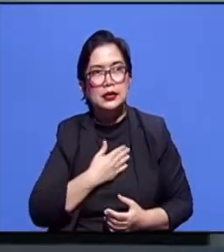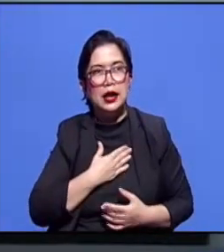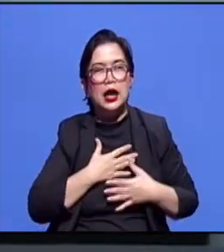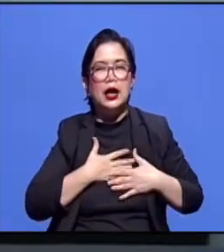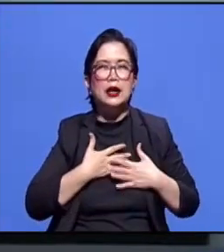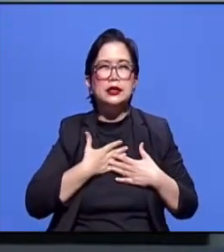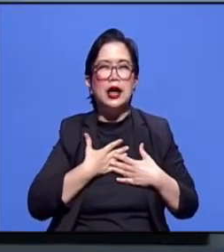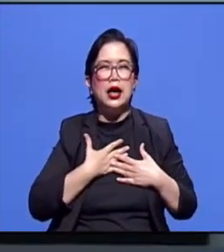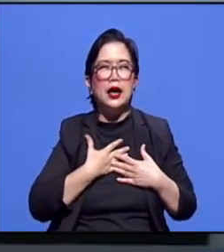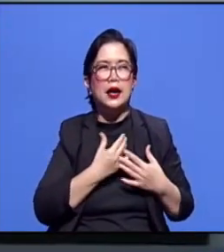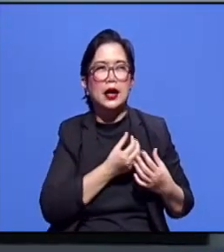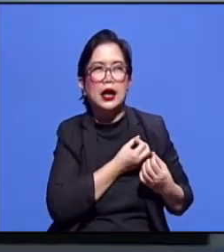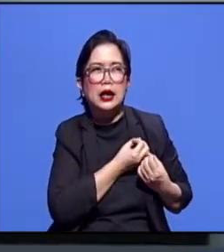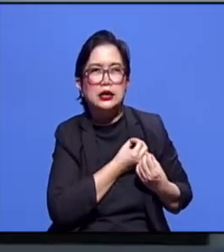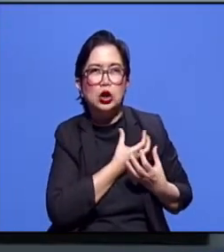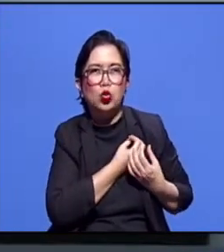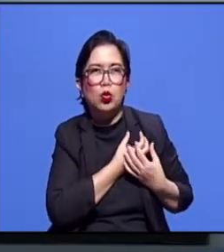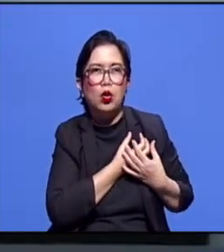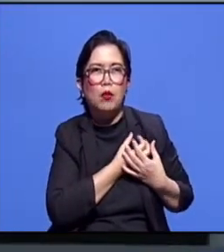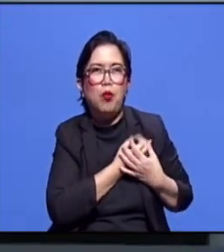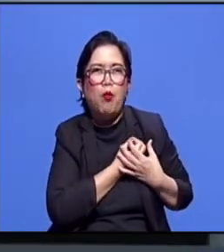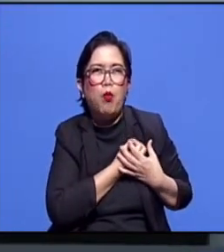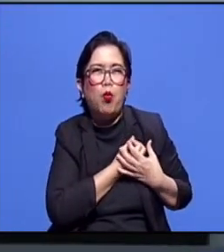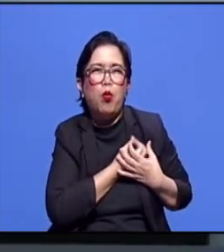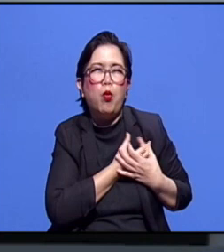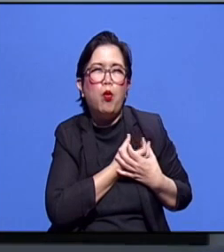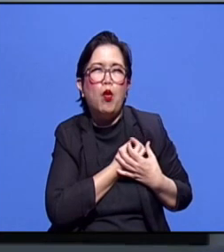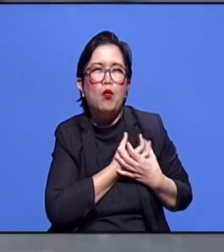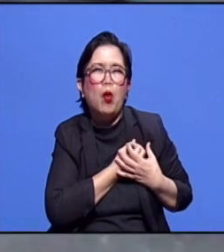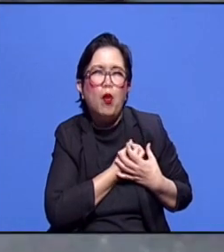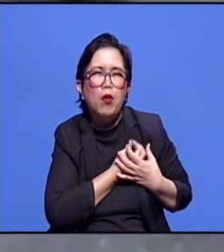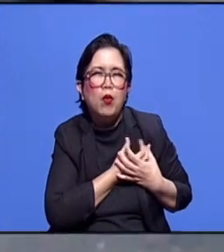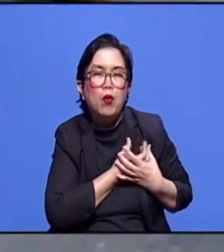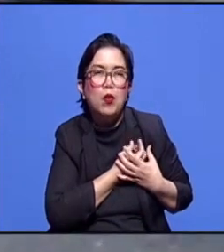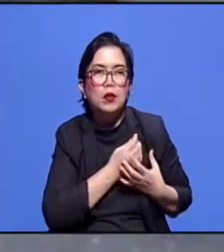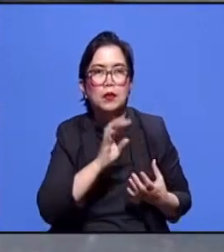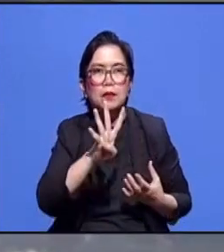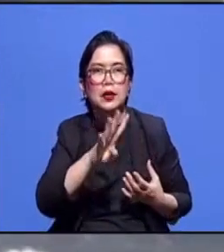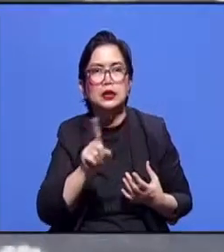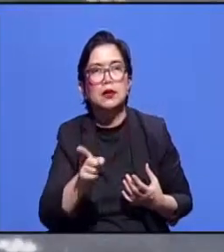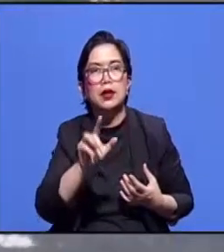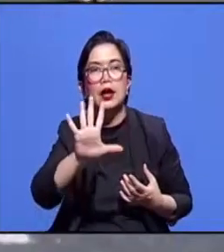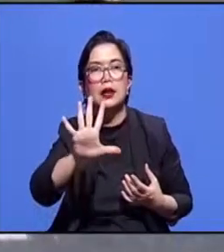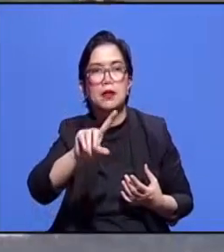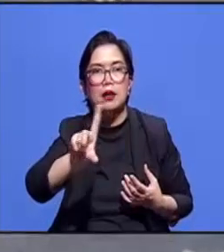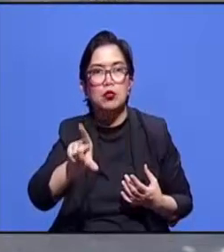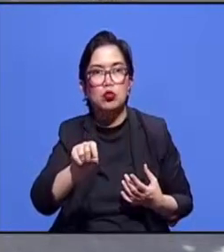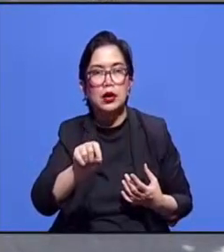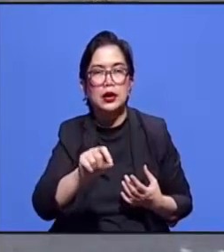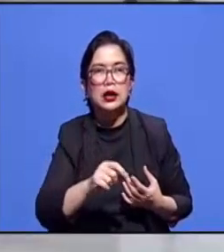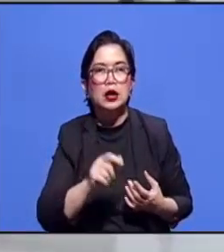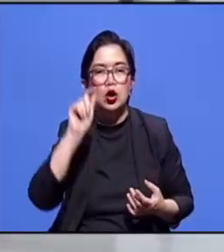itu jantung aku berdebar. Itu udah sekitar 4-5 bulanan gitu. Terus aku tuh